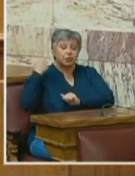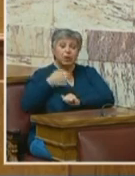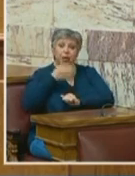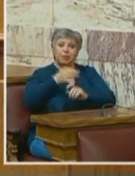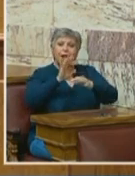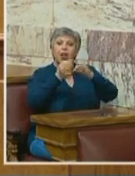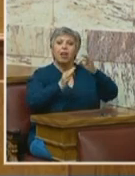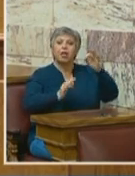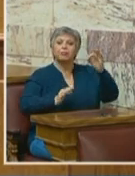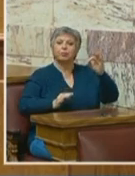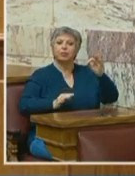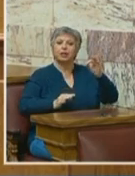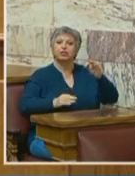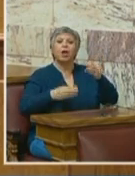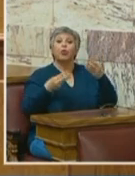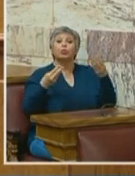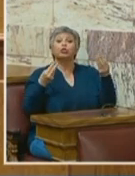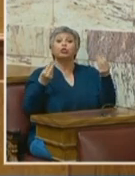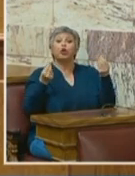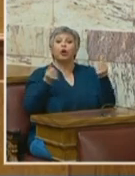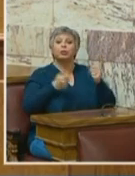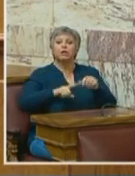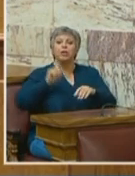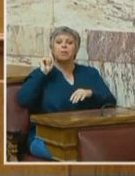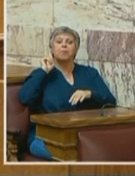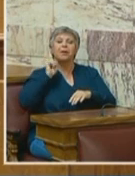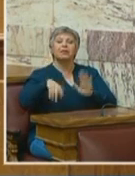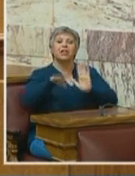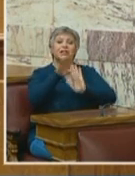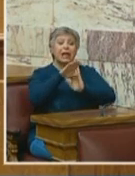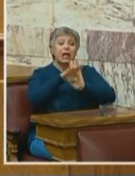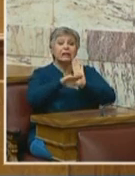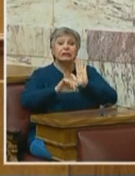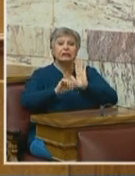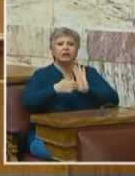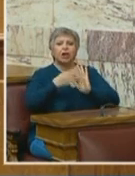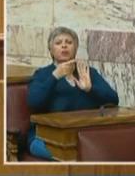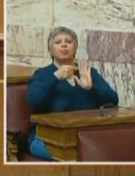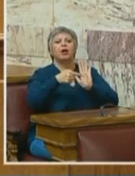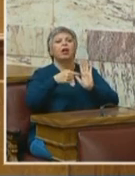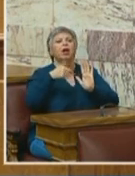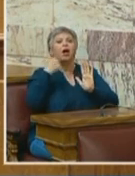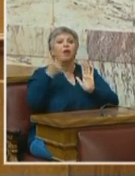πώς παραβιάζεται το Σύνταγμα και ο κανονισμός της Βουλής. Είχα μιλήσει για θεσμική εκτροπή.